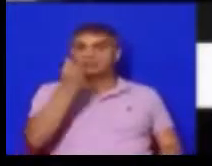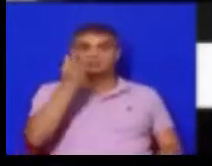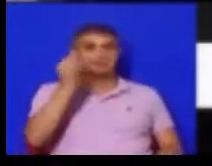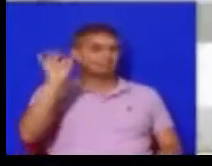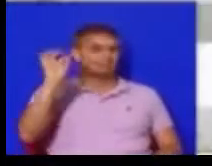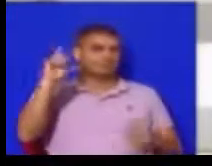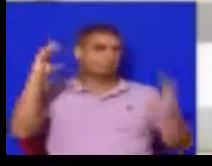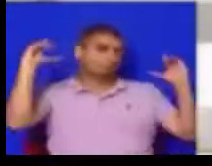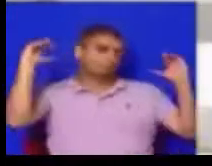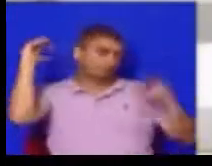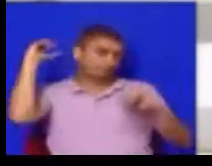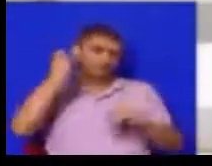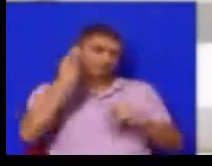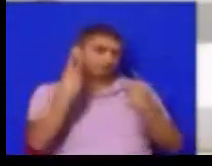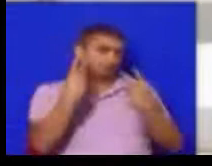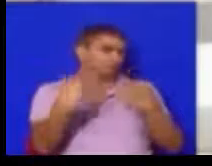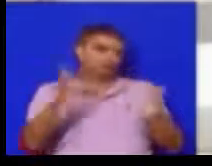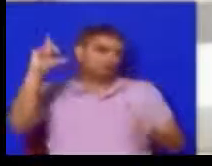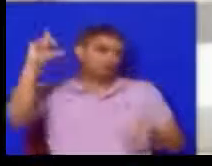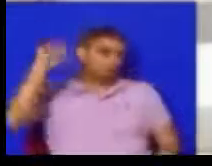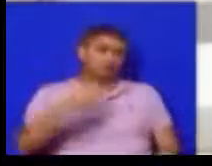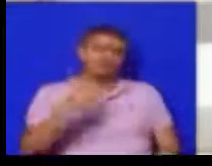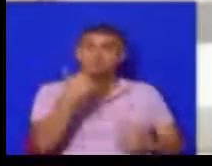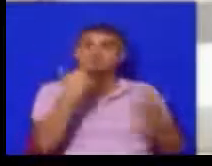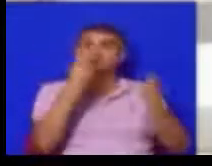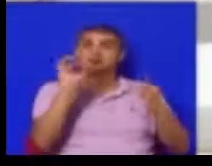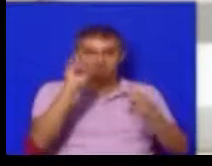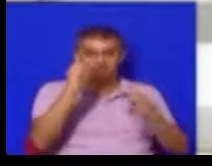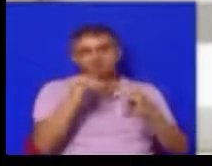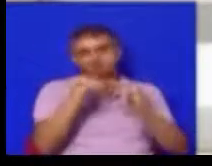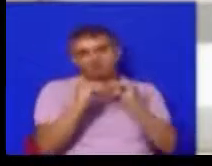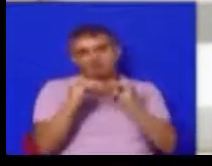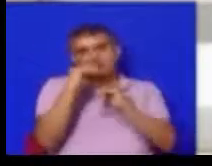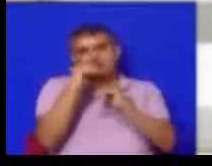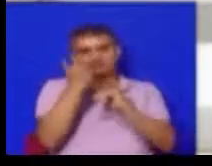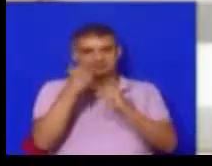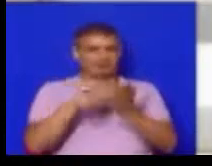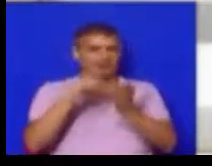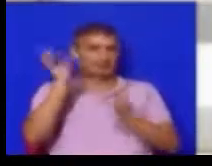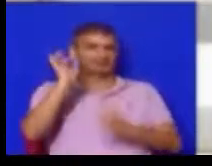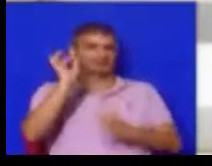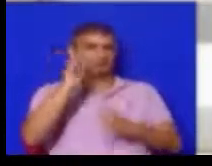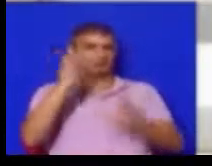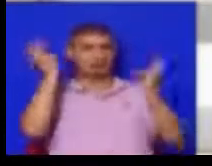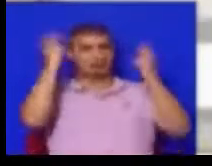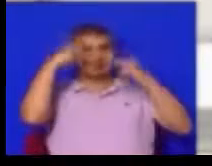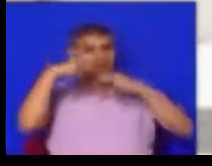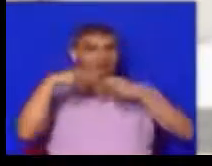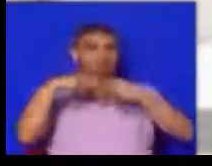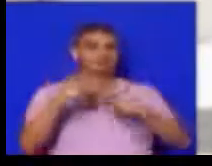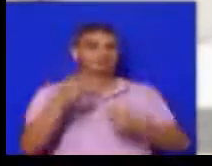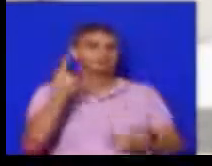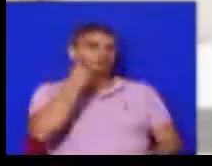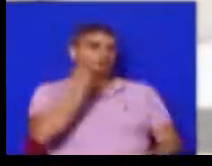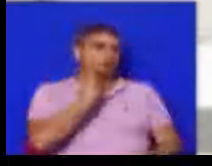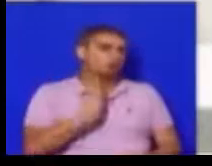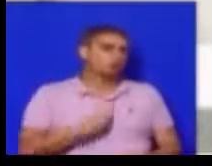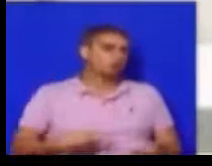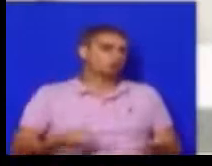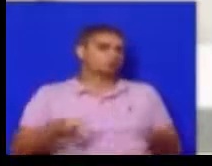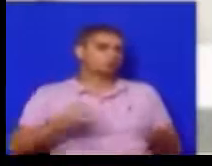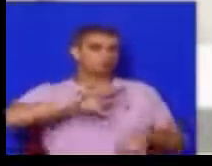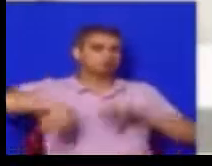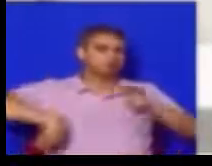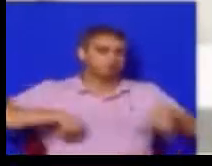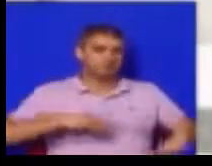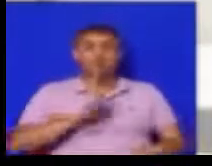כמעט בחצי, כמעט ב-70%, עכשיו הוא עלה קצת בגלל הסיכוי להסכם, שחיתות,